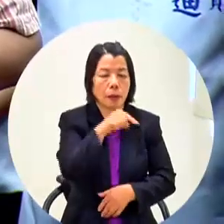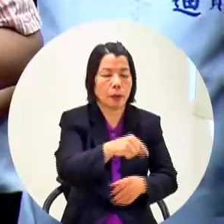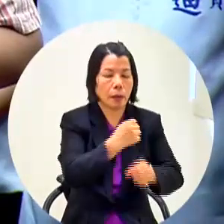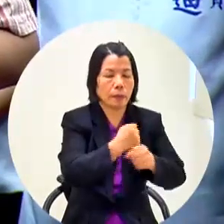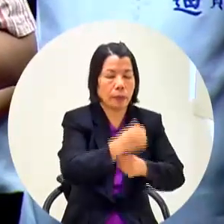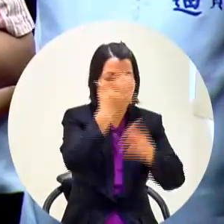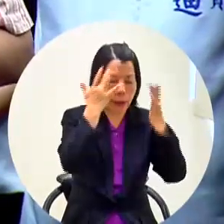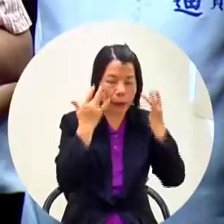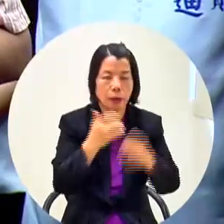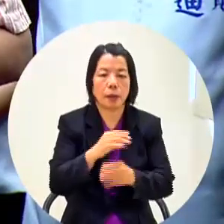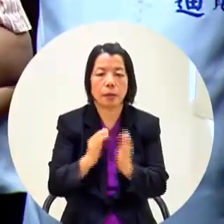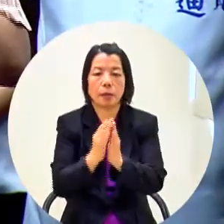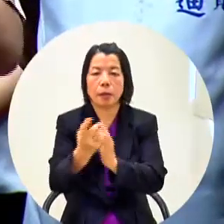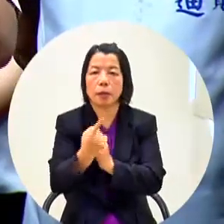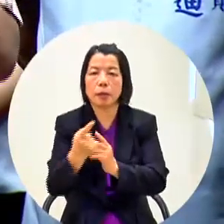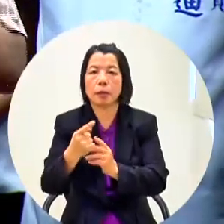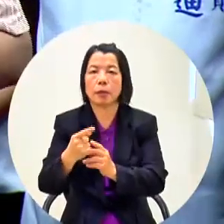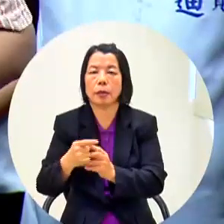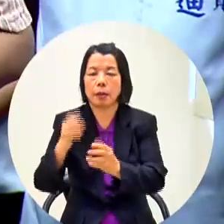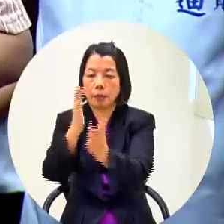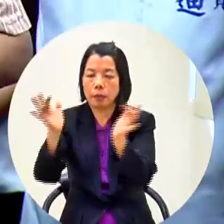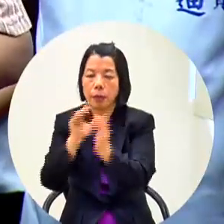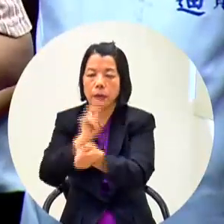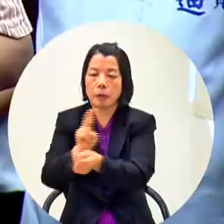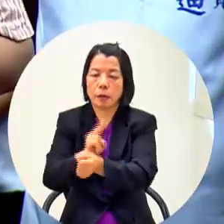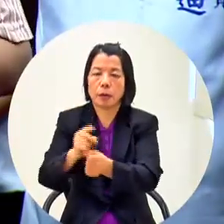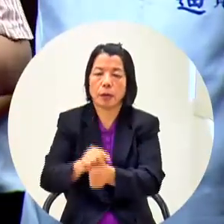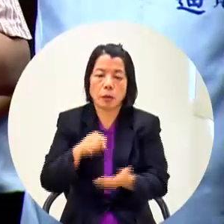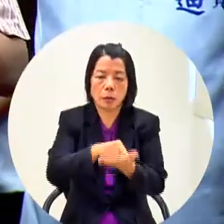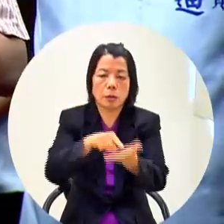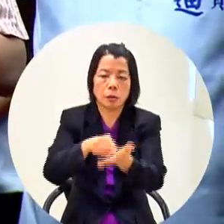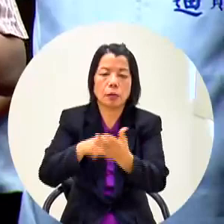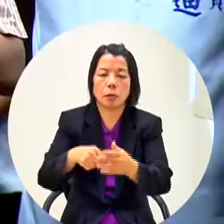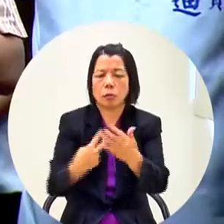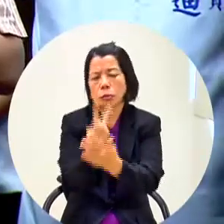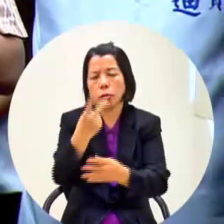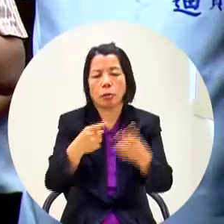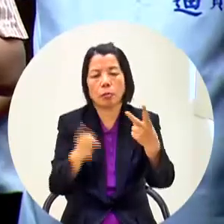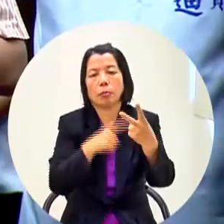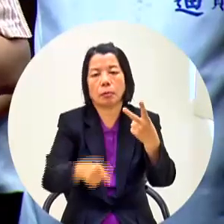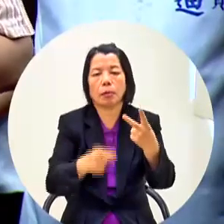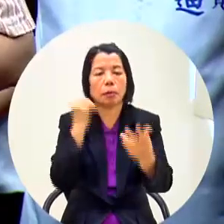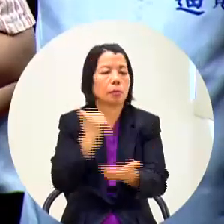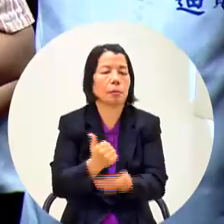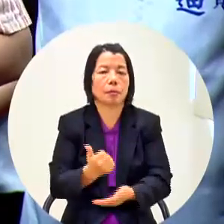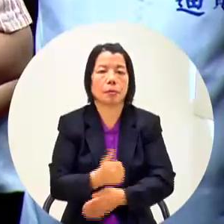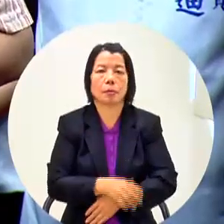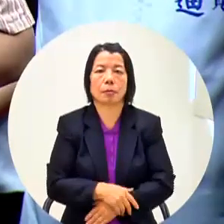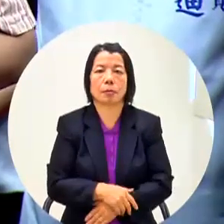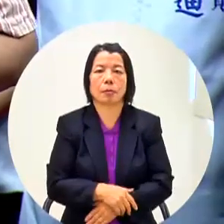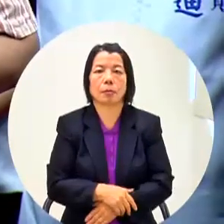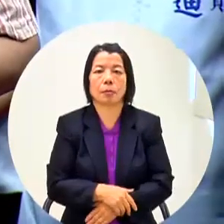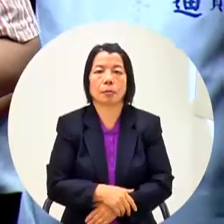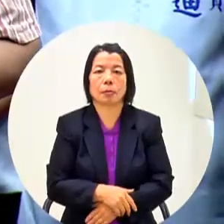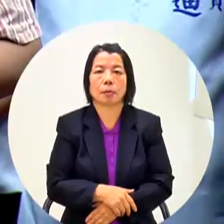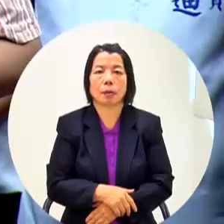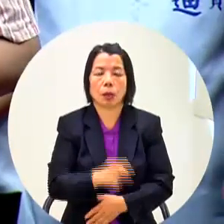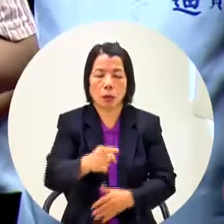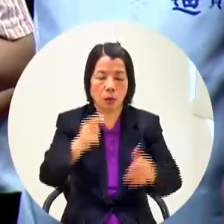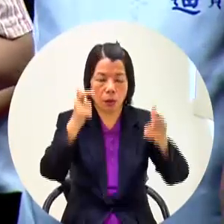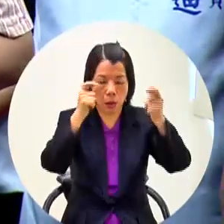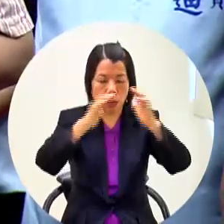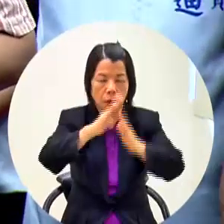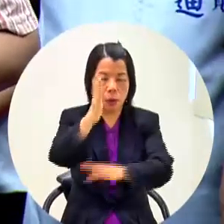茂林。总共申请的人就两个人可以通过哈，也就两个人符合资格。我们的市政府